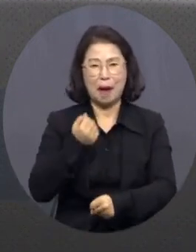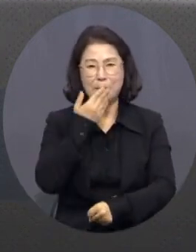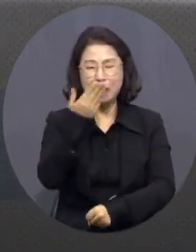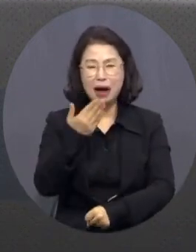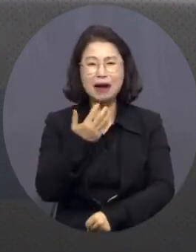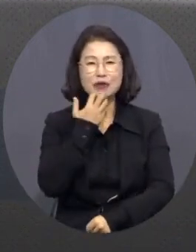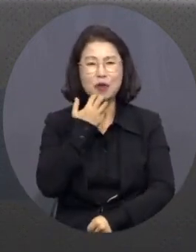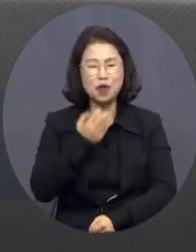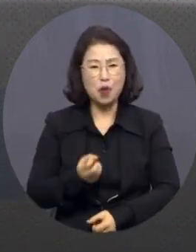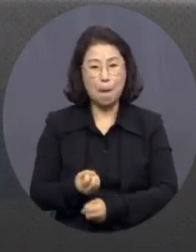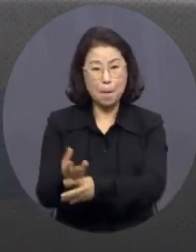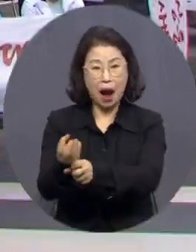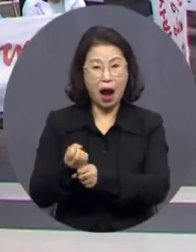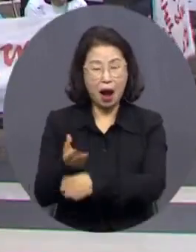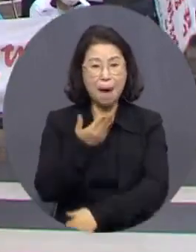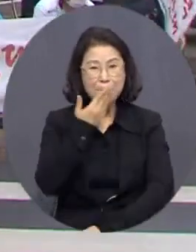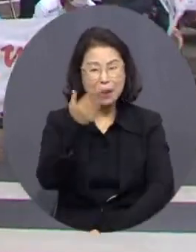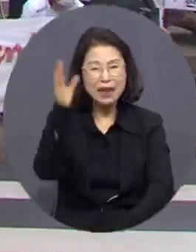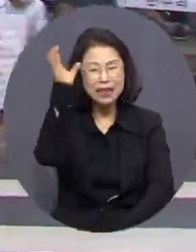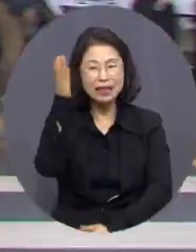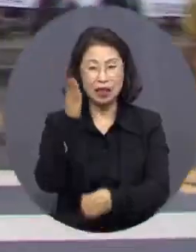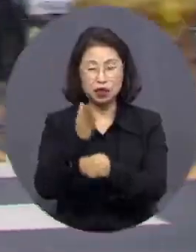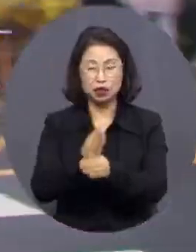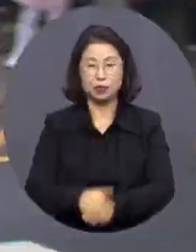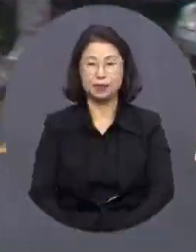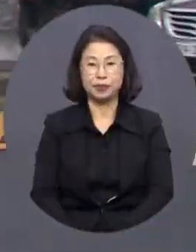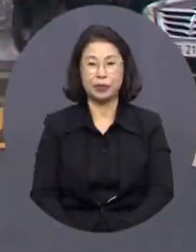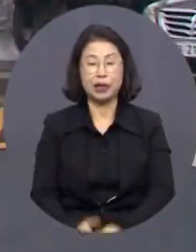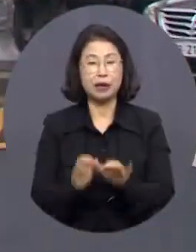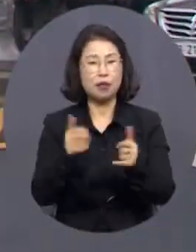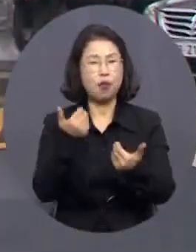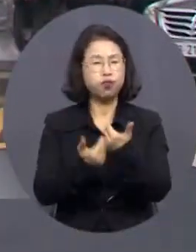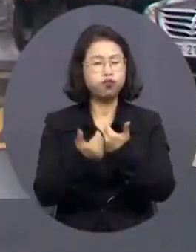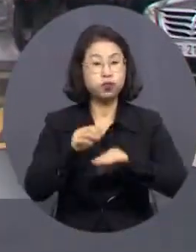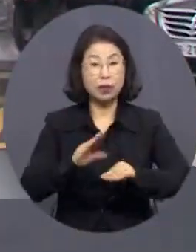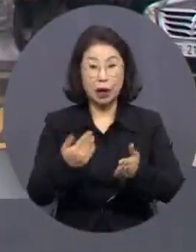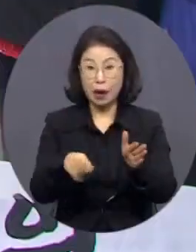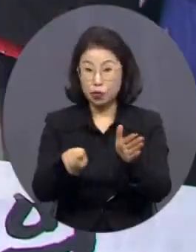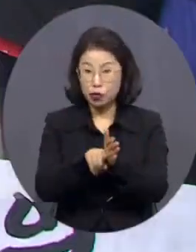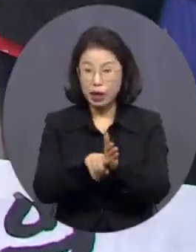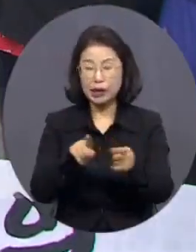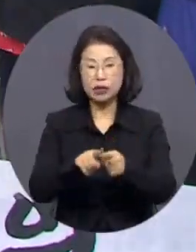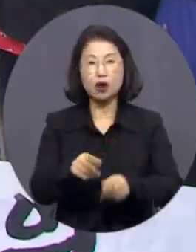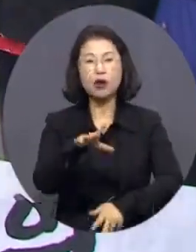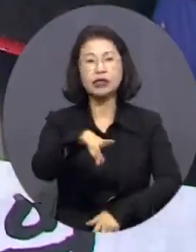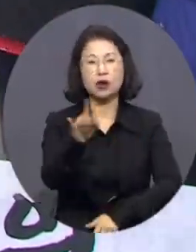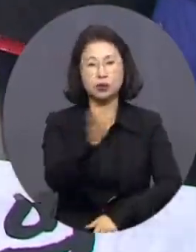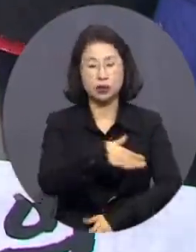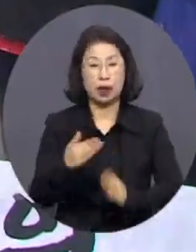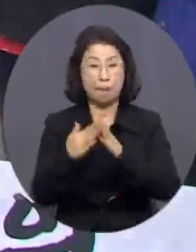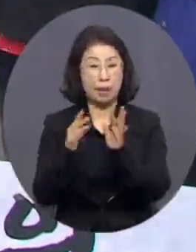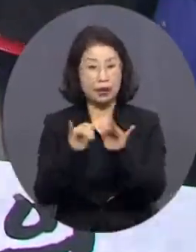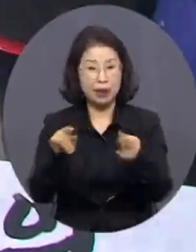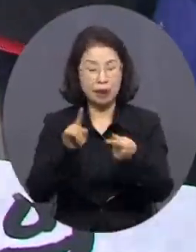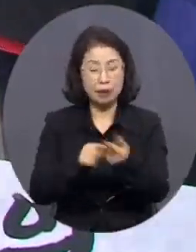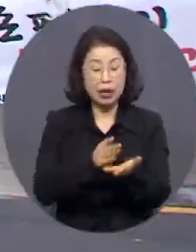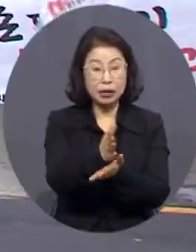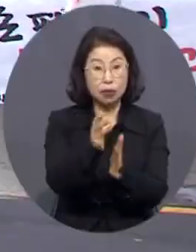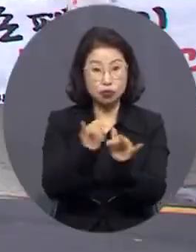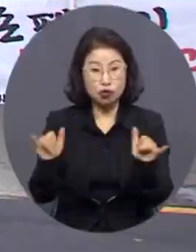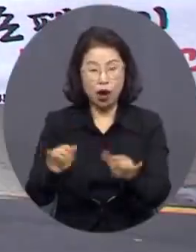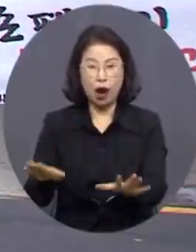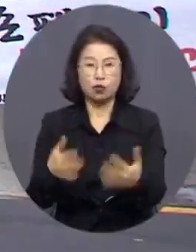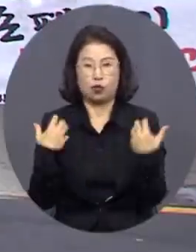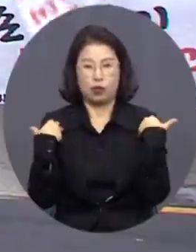수도권으로 바로 송전할 수 있다 주민 갈등을 해결하기 위해 초기 지주